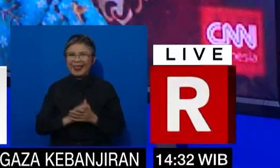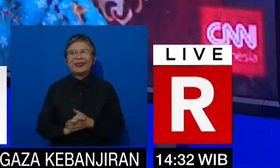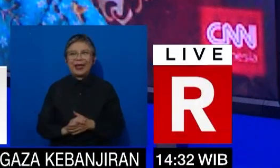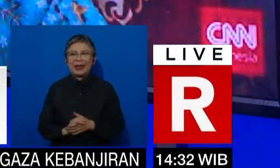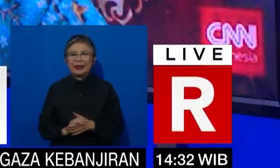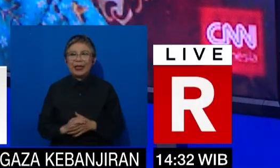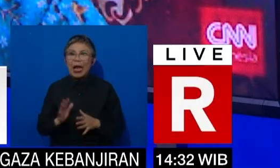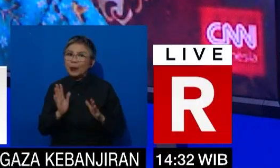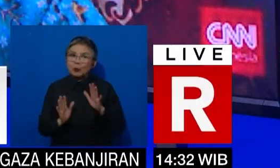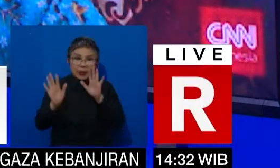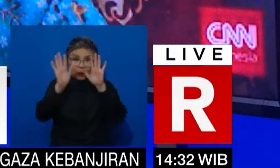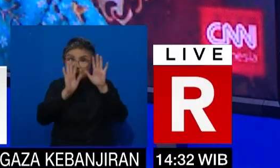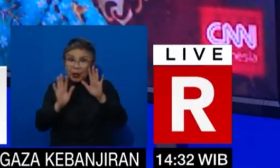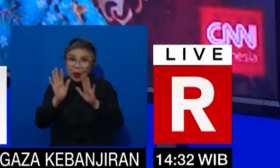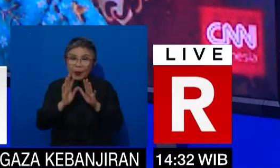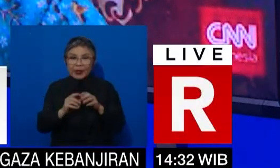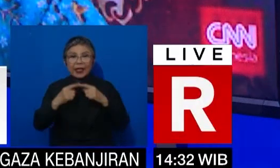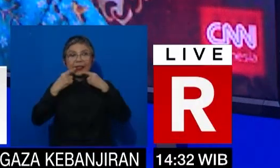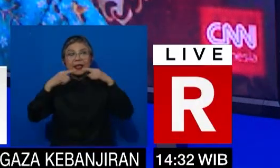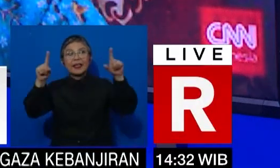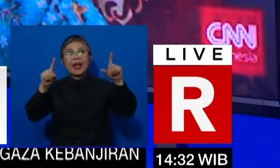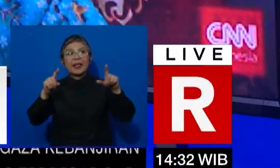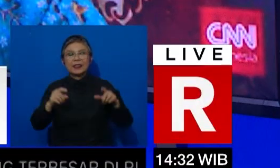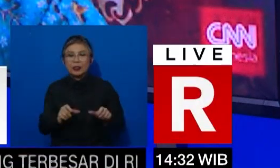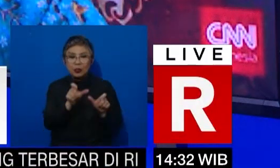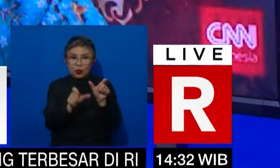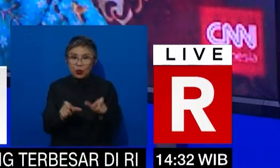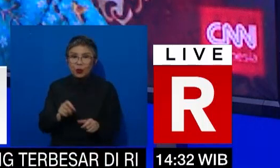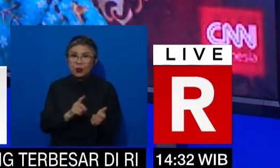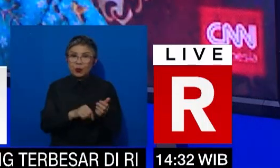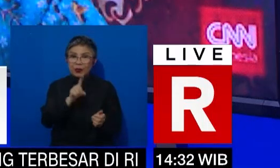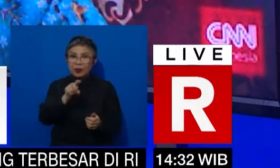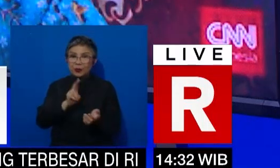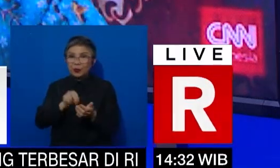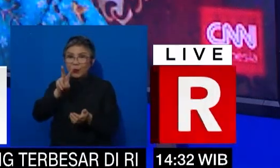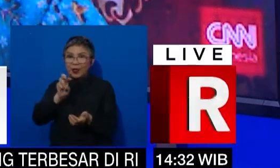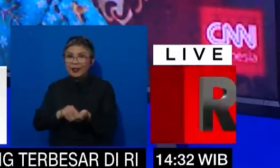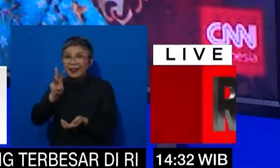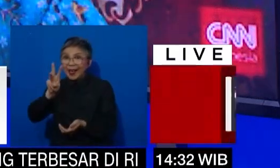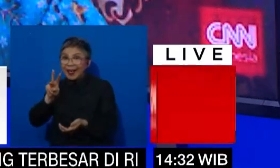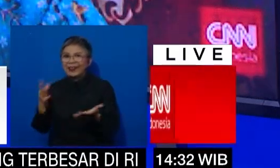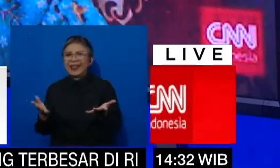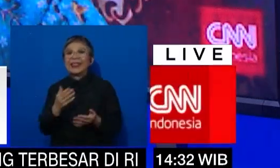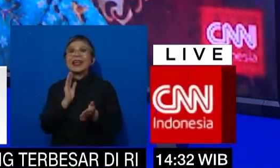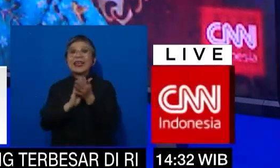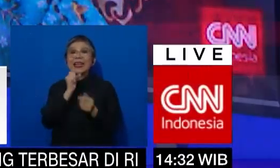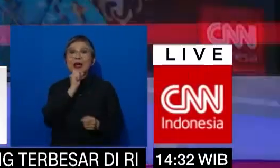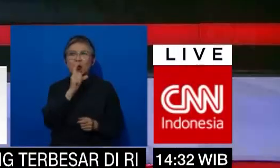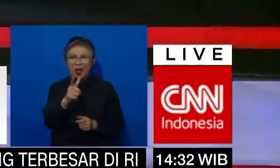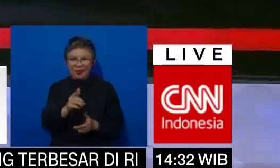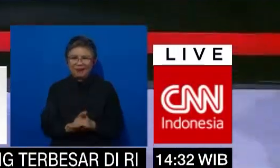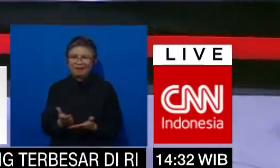ini mempengaruhi popularitas dan elektabilitas para paslon? Kita simak laporan khas redaksi.